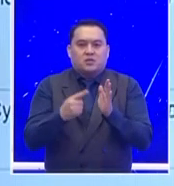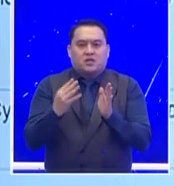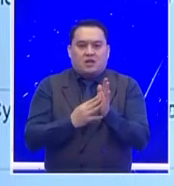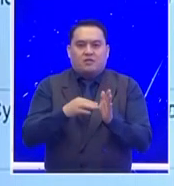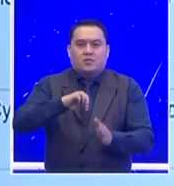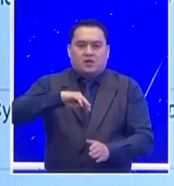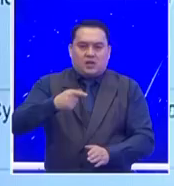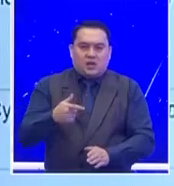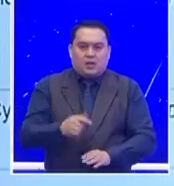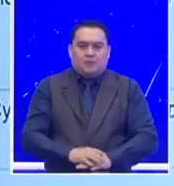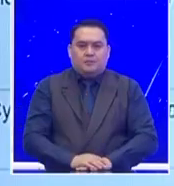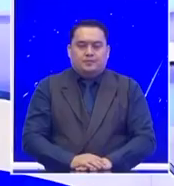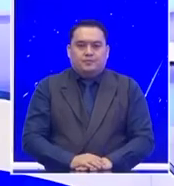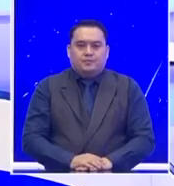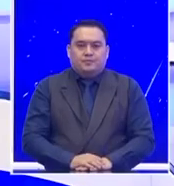79 миллиардов тенге.